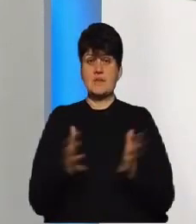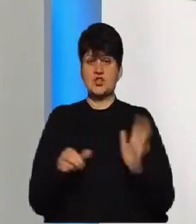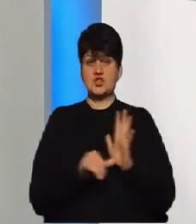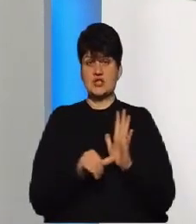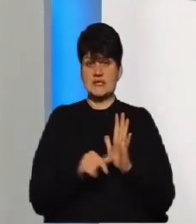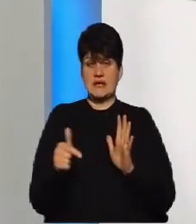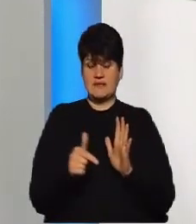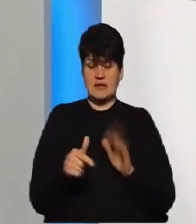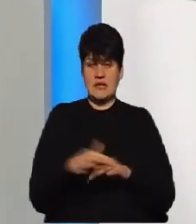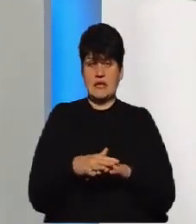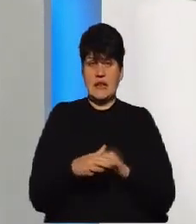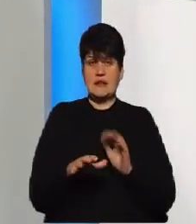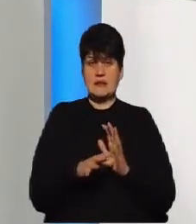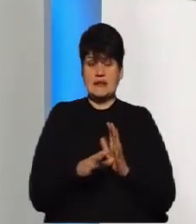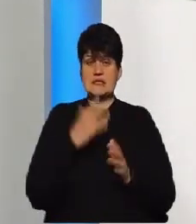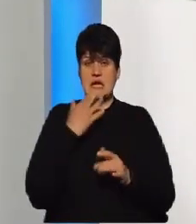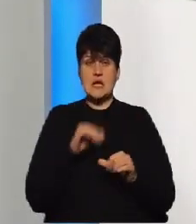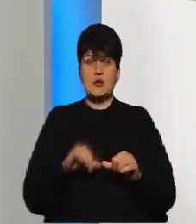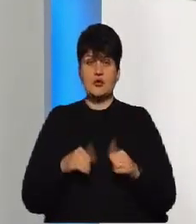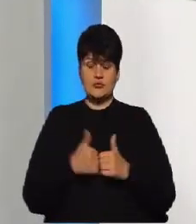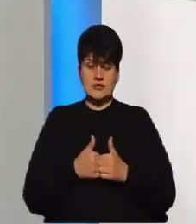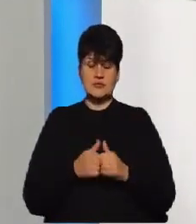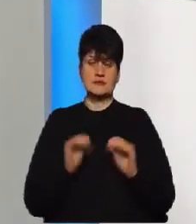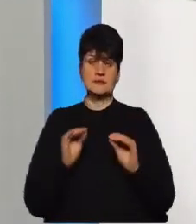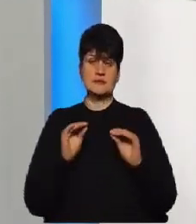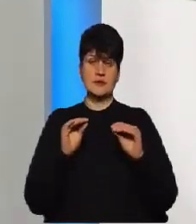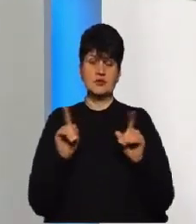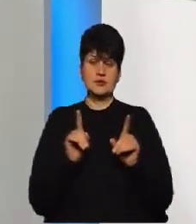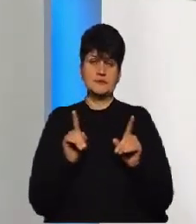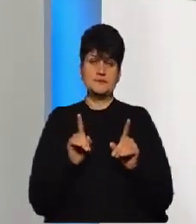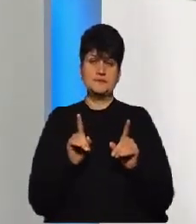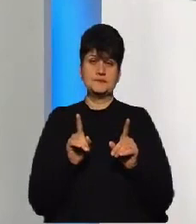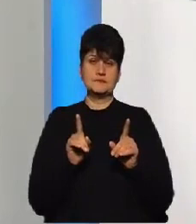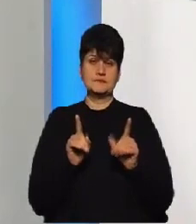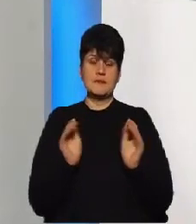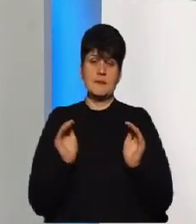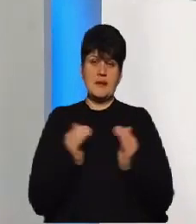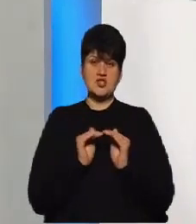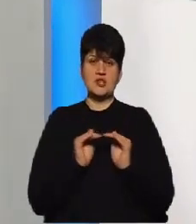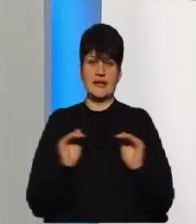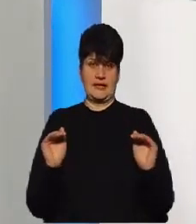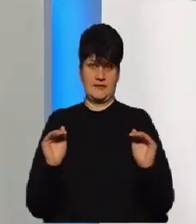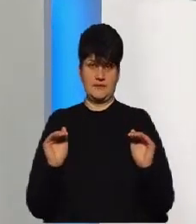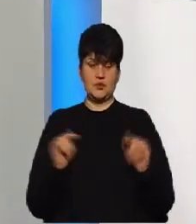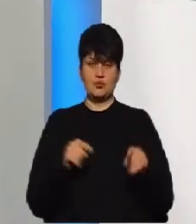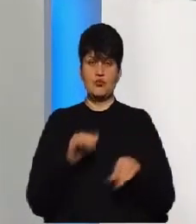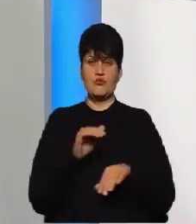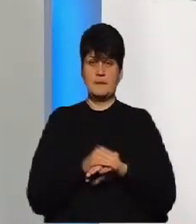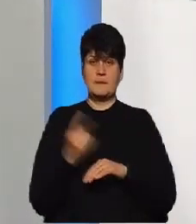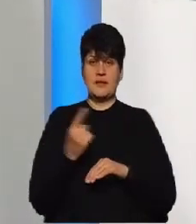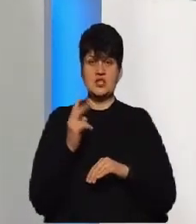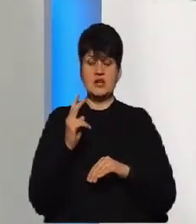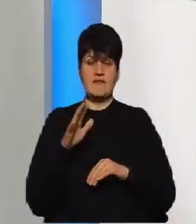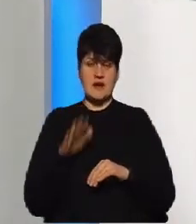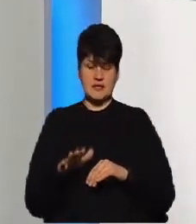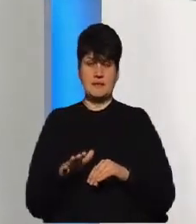електроенергії. Національна комісія встановила дещо менший рівень. Тому фактично в першому кварталі підприємства мають